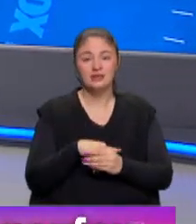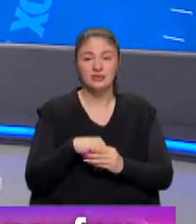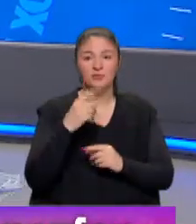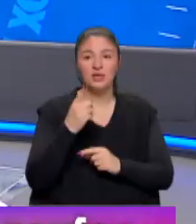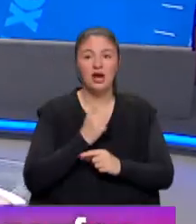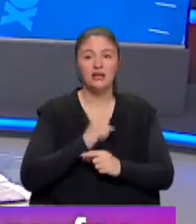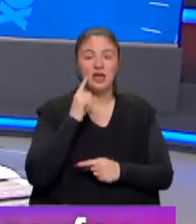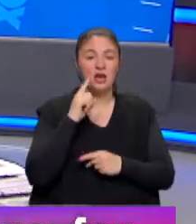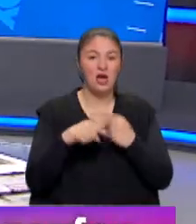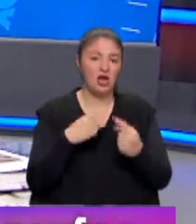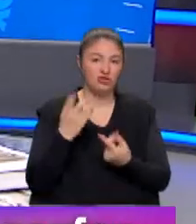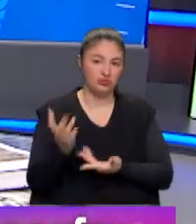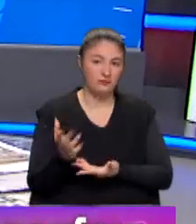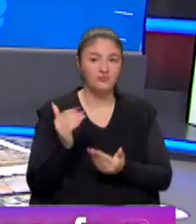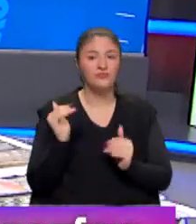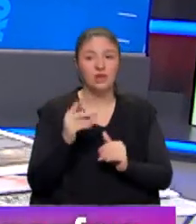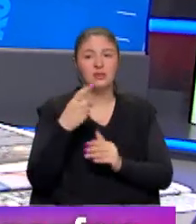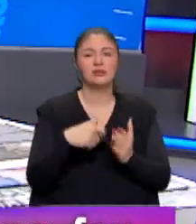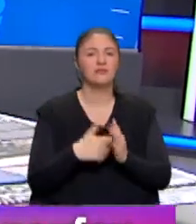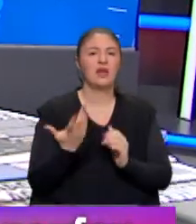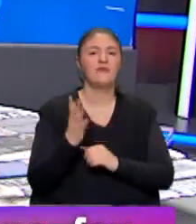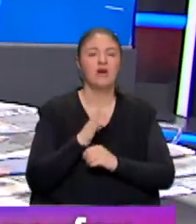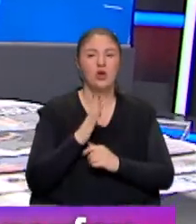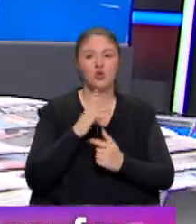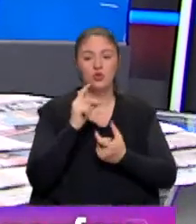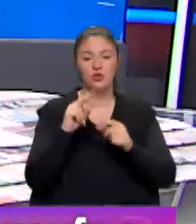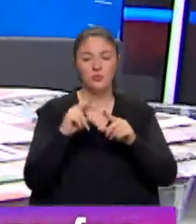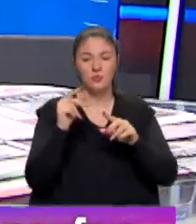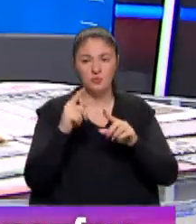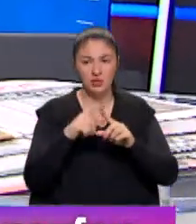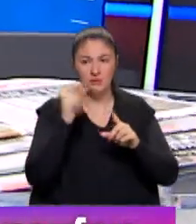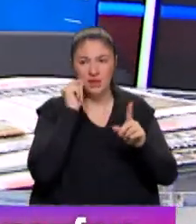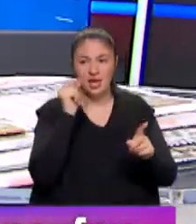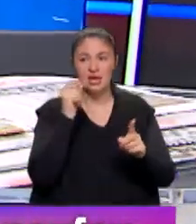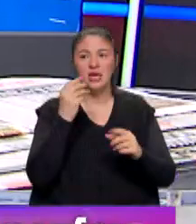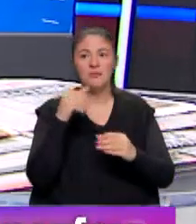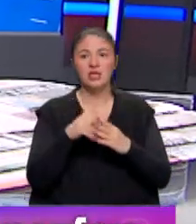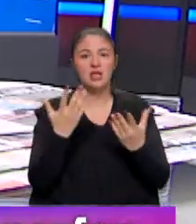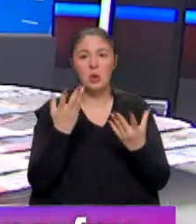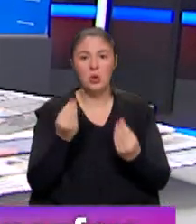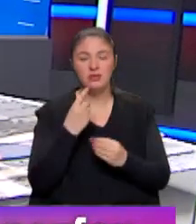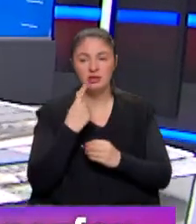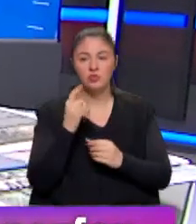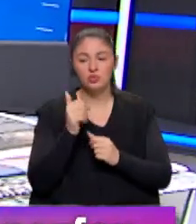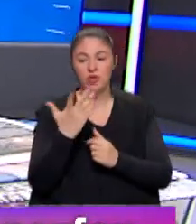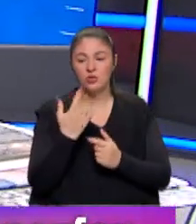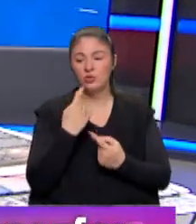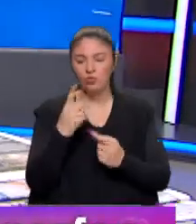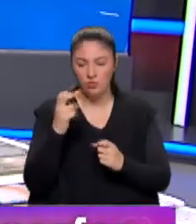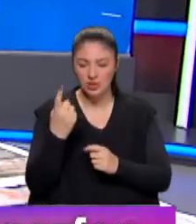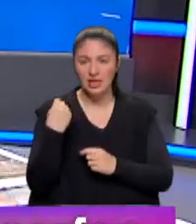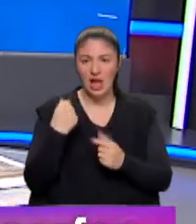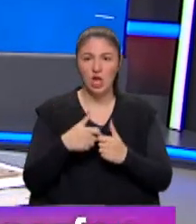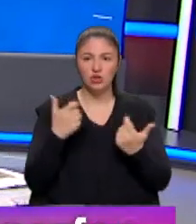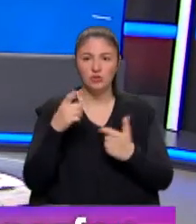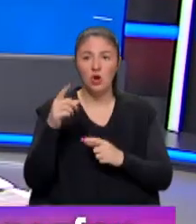bir aday arayışında. Gelelim bir isim daha var. Ümit Dikbayır İyi Parti'de neler oluyor dediğimiz, günlerce de konuştuğumuz konulardan birisiydi. Yeni